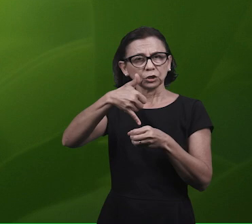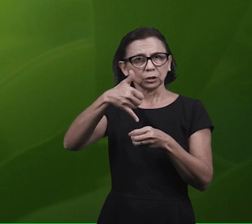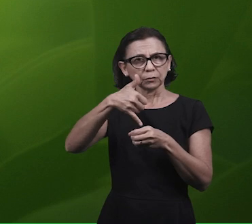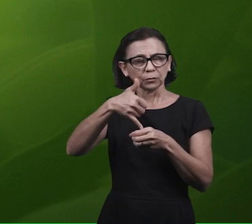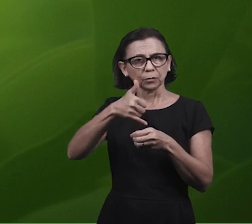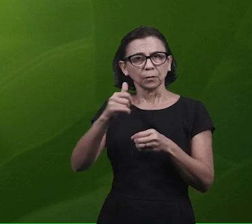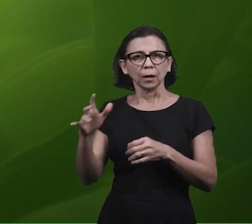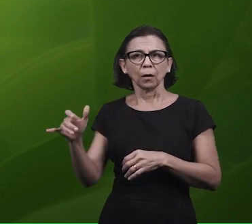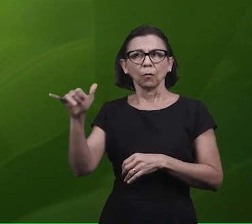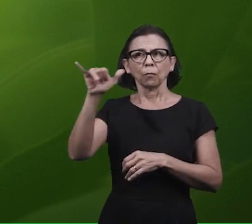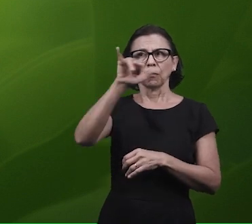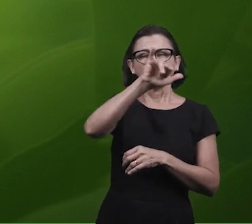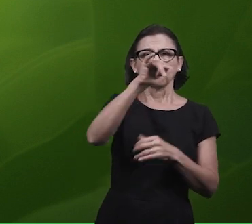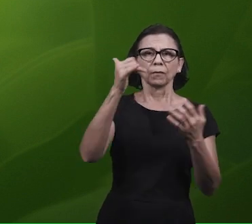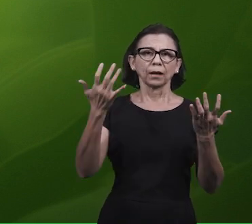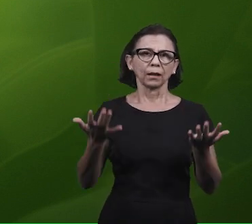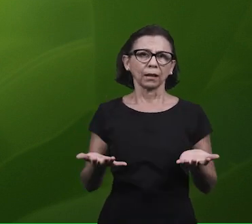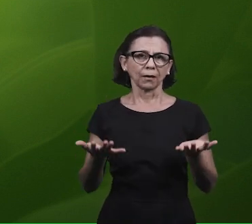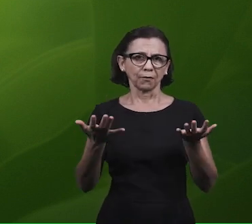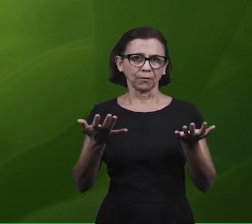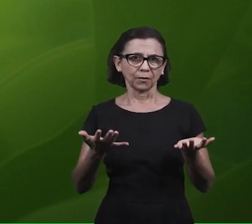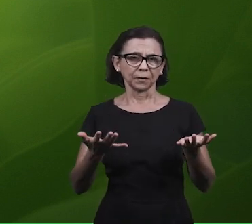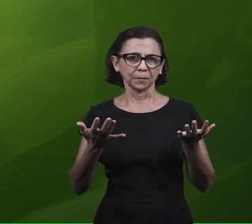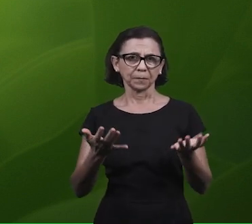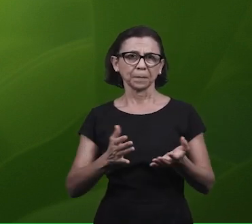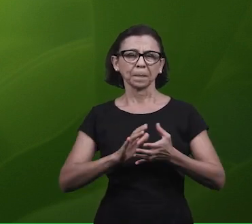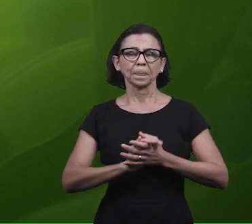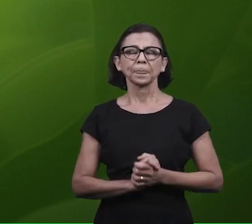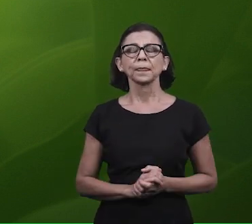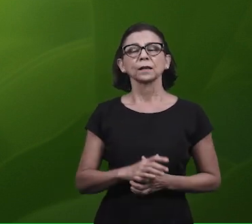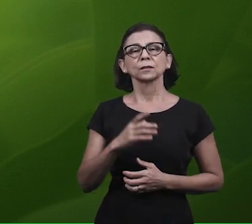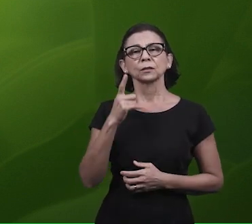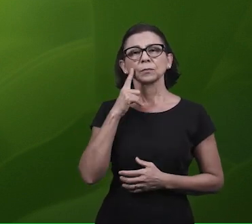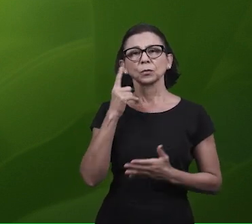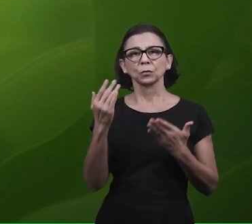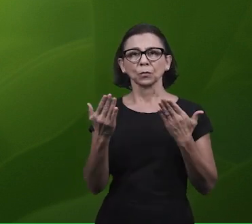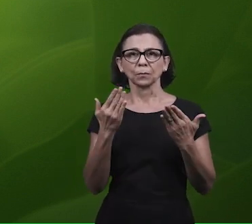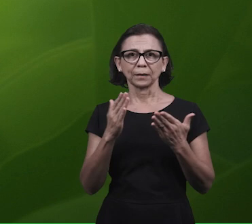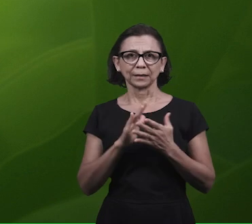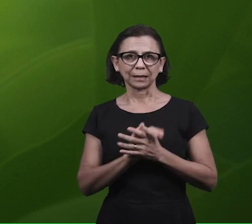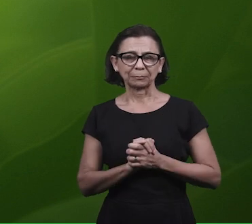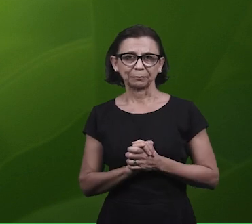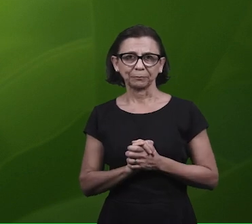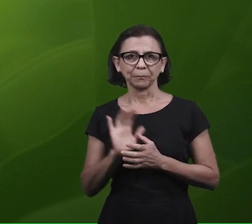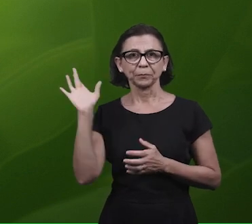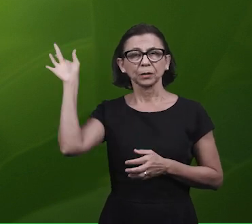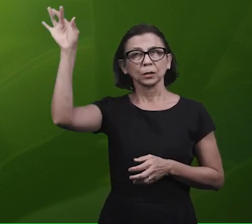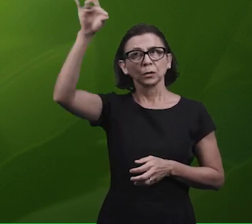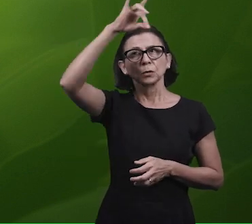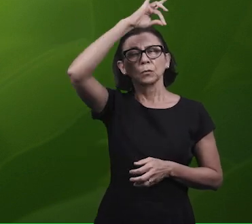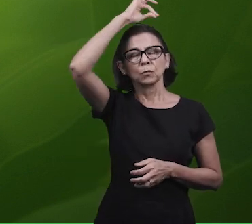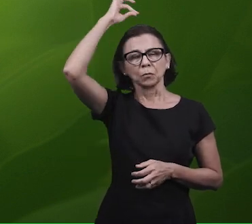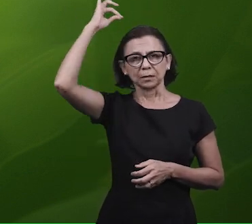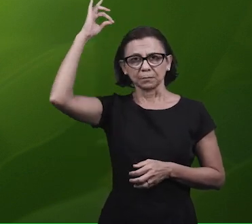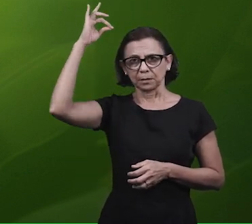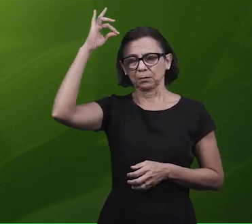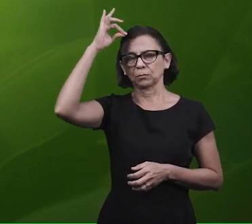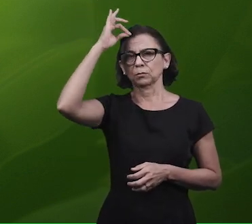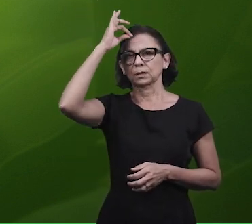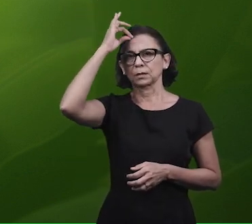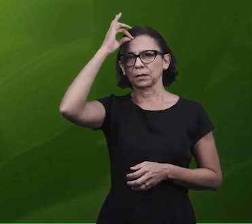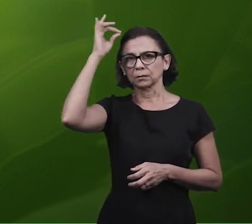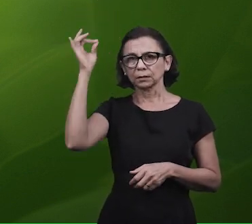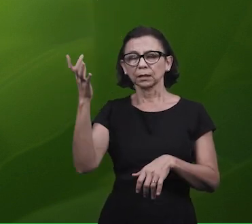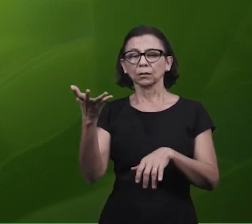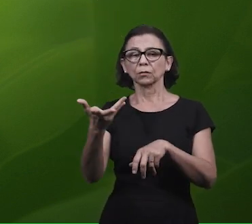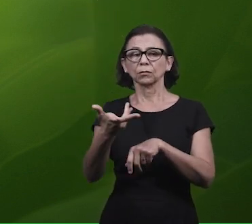et réduire le poids de l'avion. La parole de Dieu, il existe plusieurs passages de l'opération du Saint-Esprit déterminés par le Père,